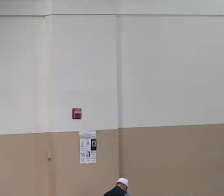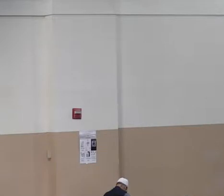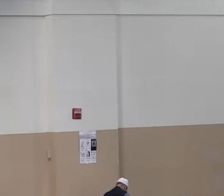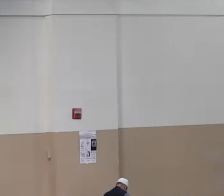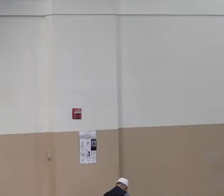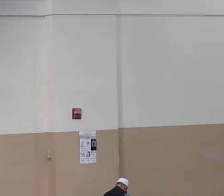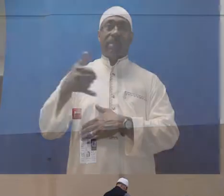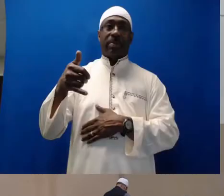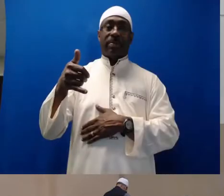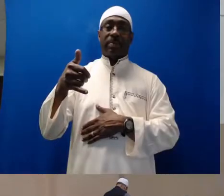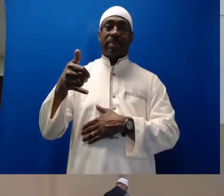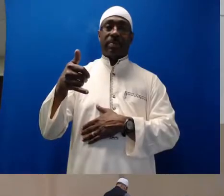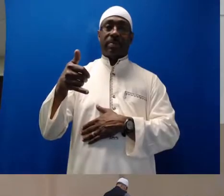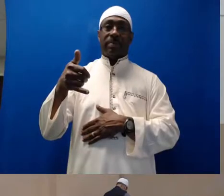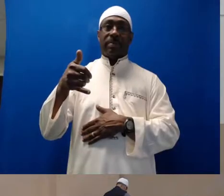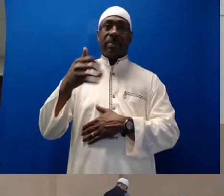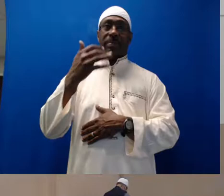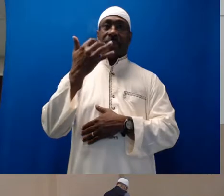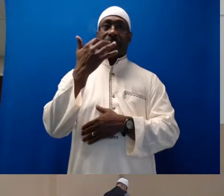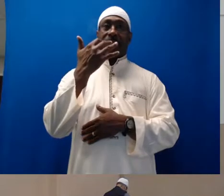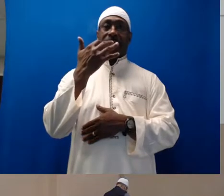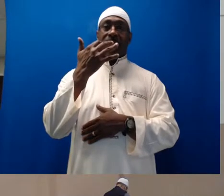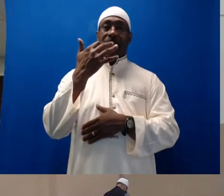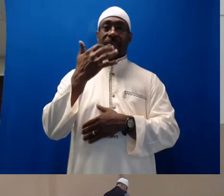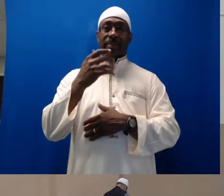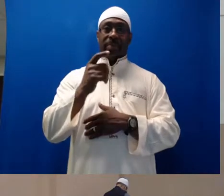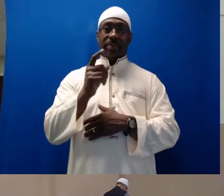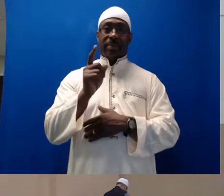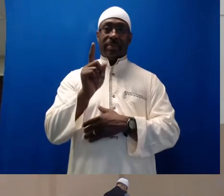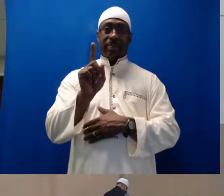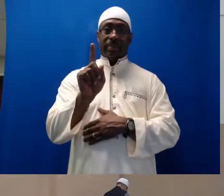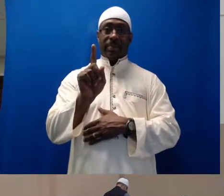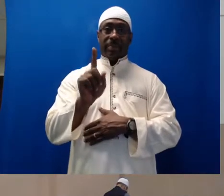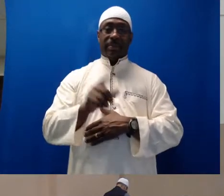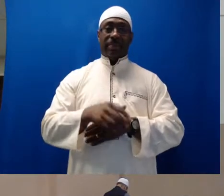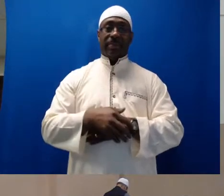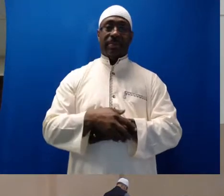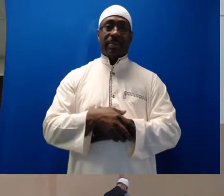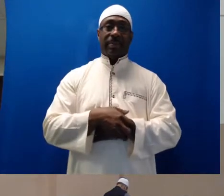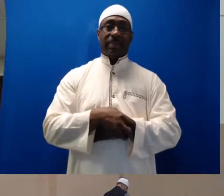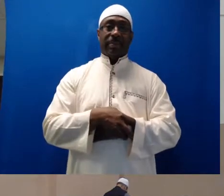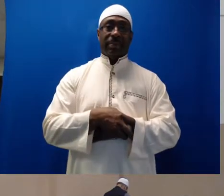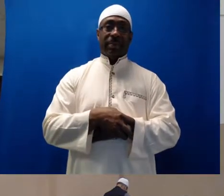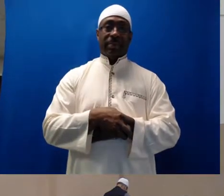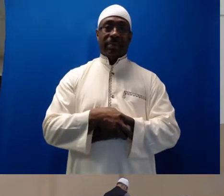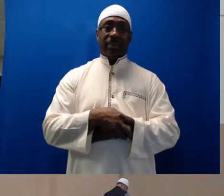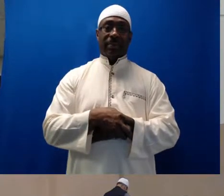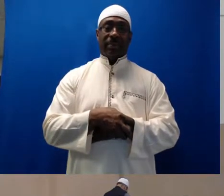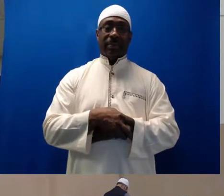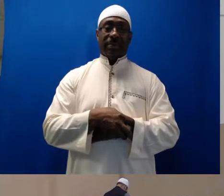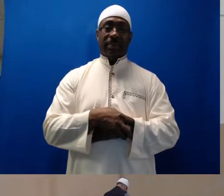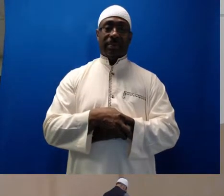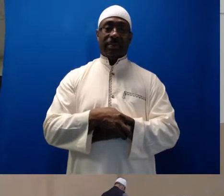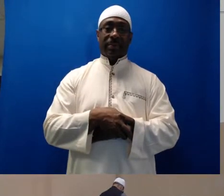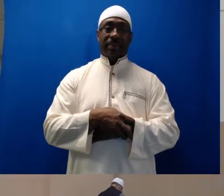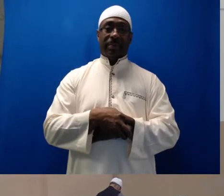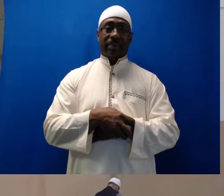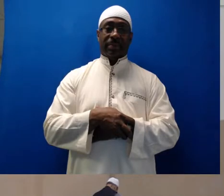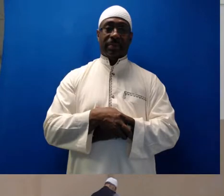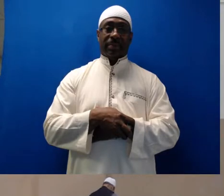ونعوذ بالله من شرور أنفسنا ومن سيئات أعمالنا من يهده الله فلا مضل